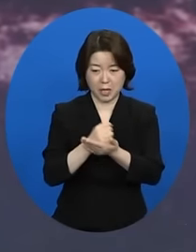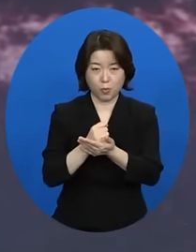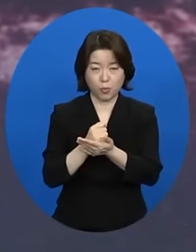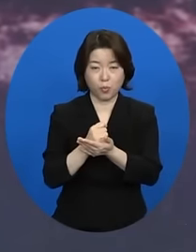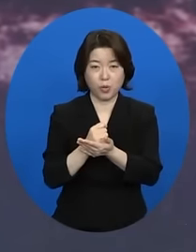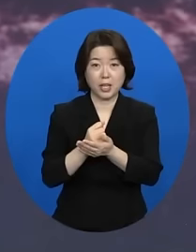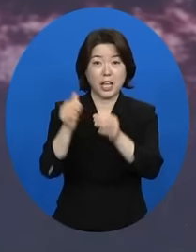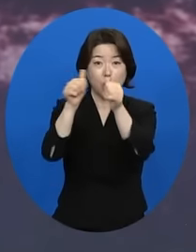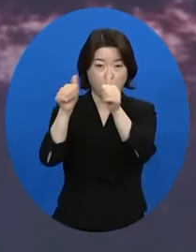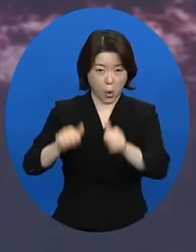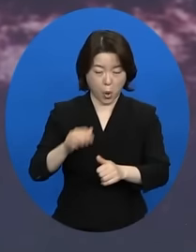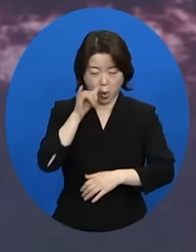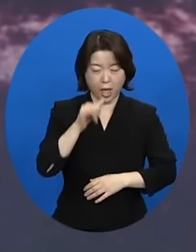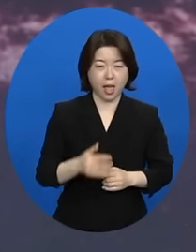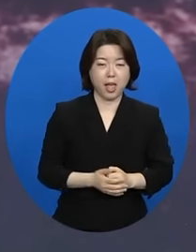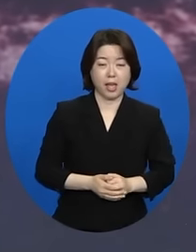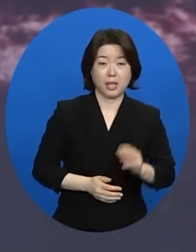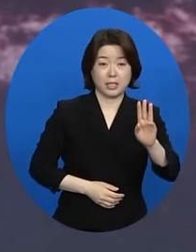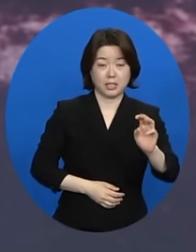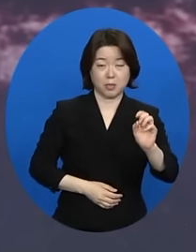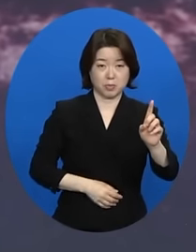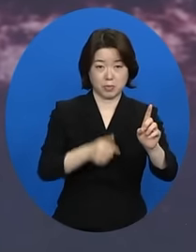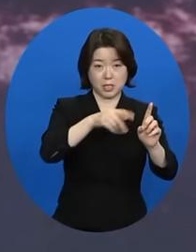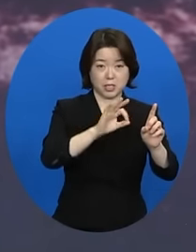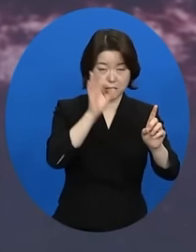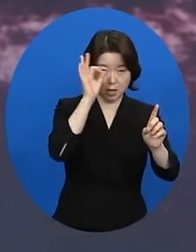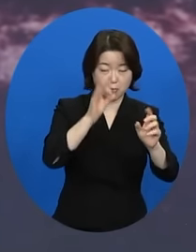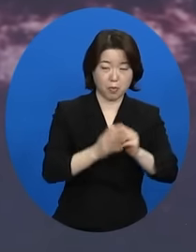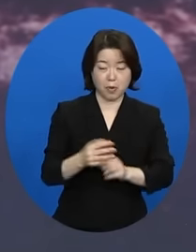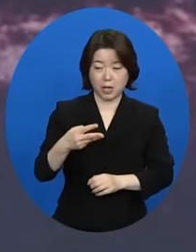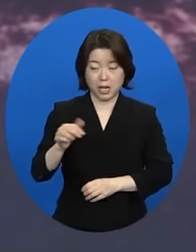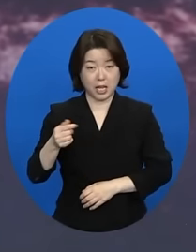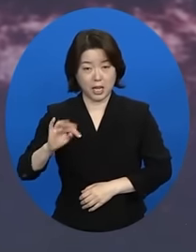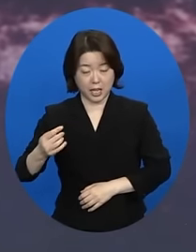이 드라빔은 31장에 보면 라헬이 몰래